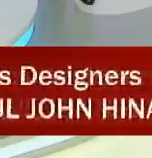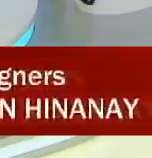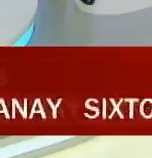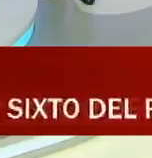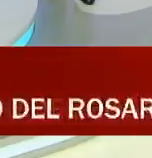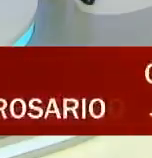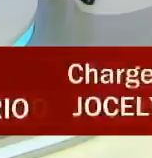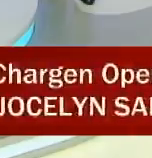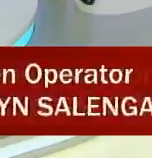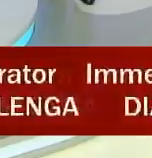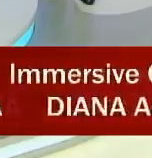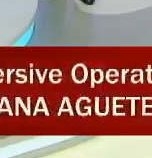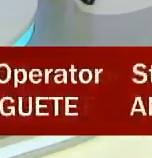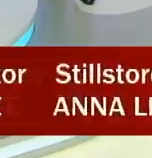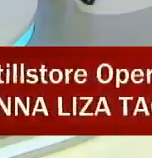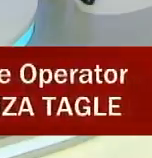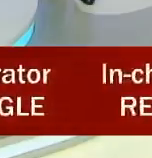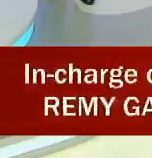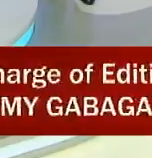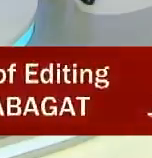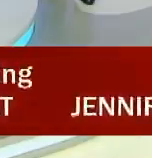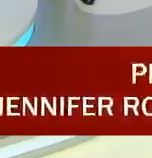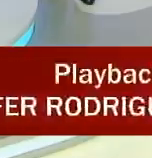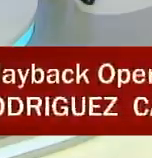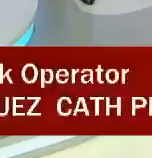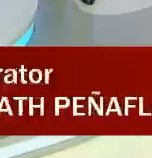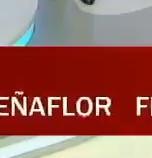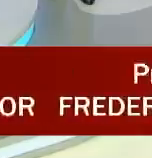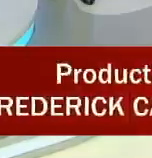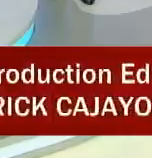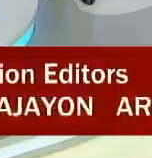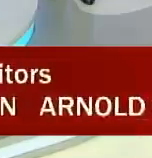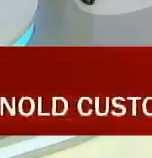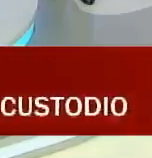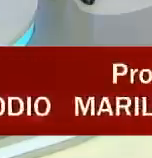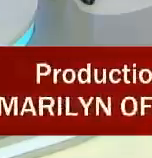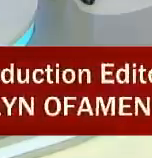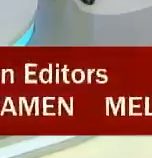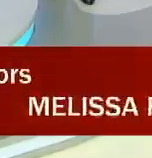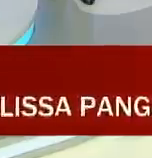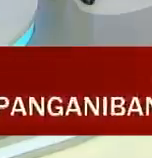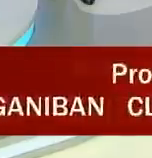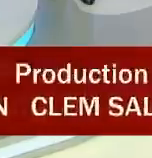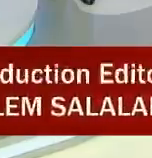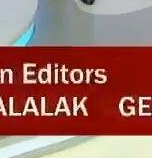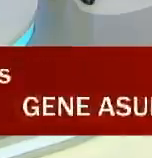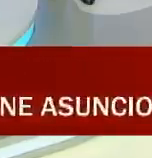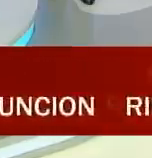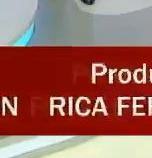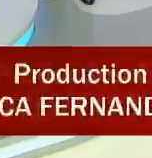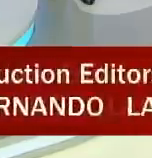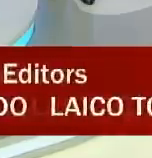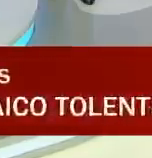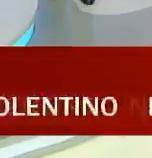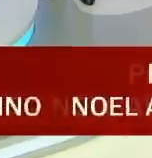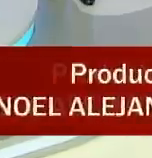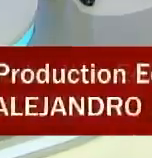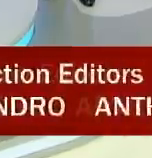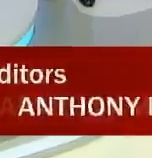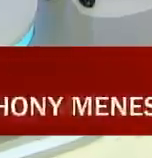ha? At dahil hindi natutulog ang balita. Uy, joke lang, ha? Nakatutok kami 24 oras.